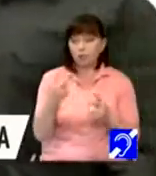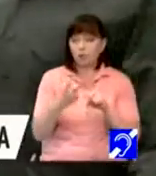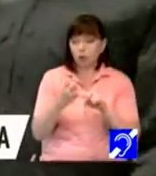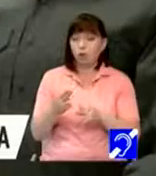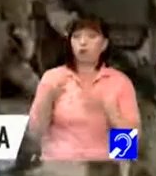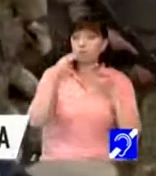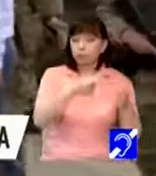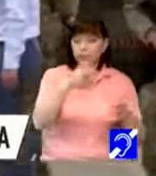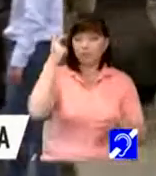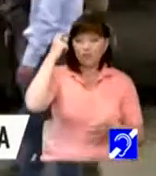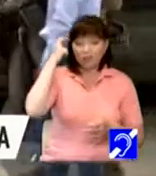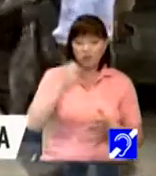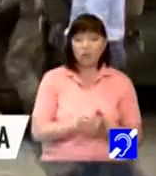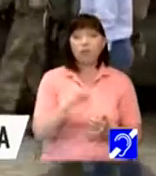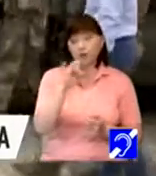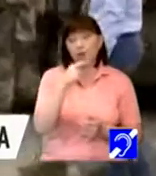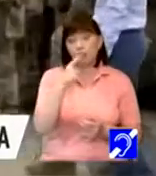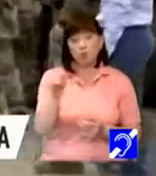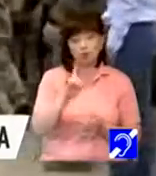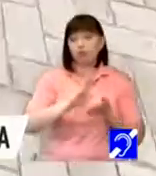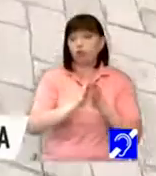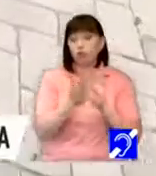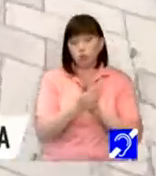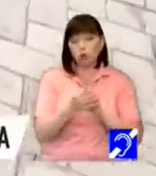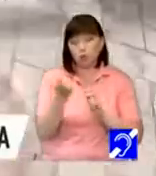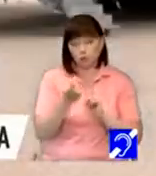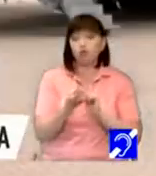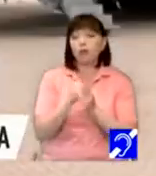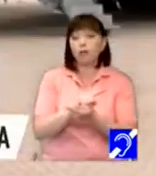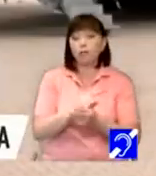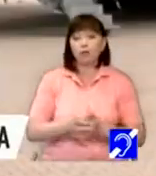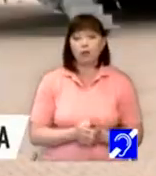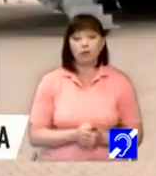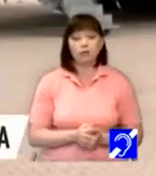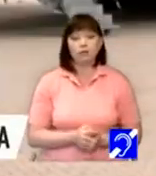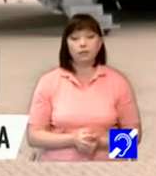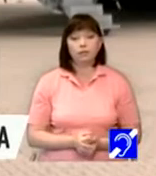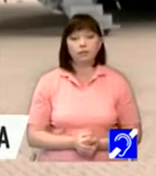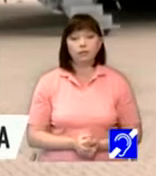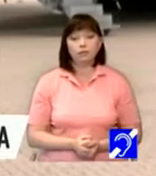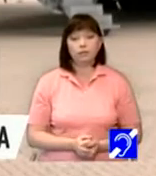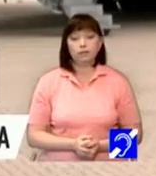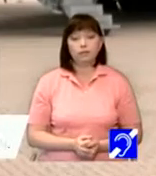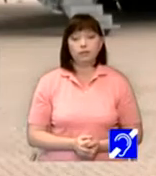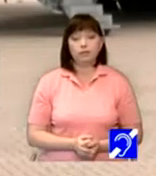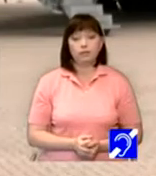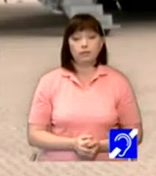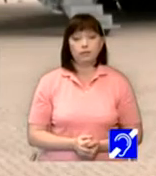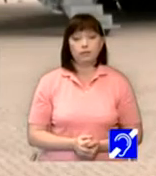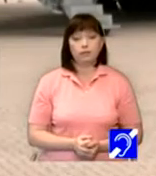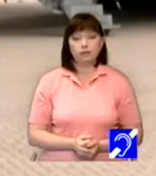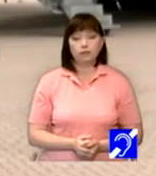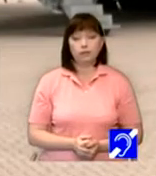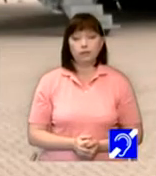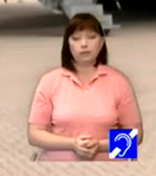Kiev de la începutul invaziei, spune însă că situația s-a mai schimbat. I won't say it's completely